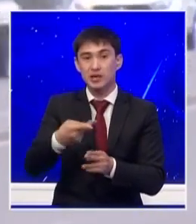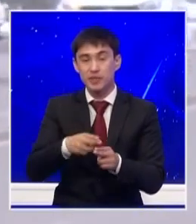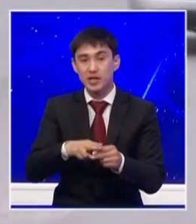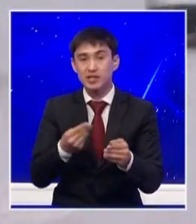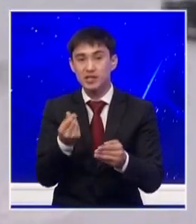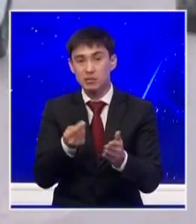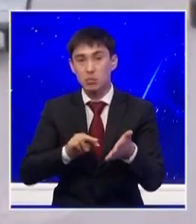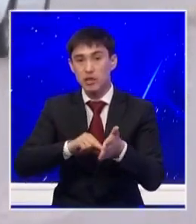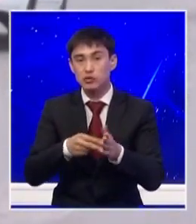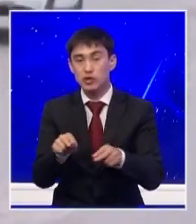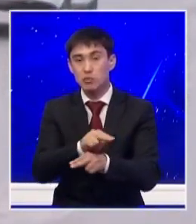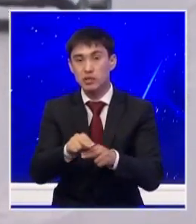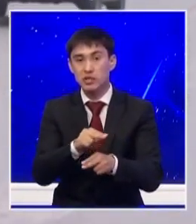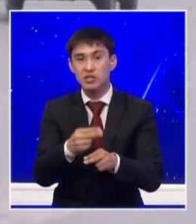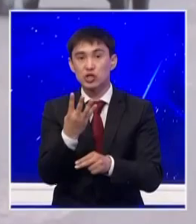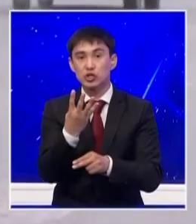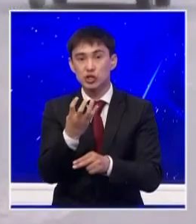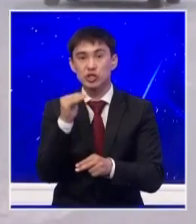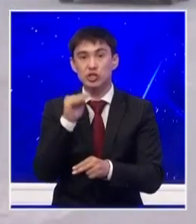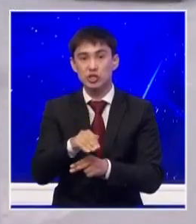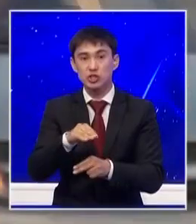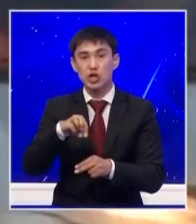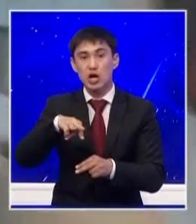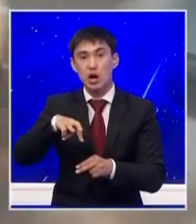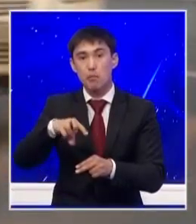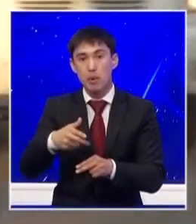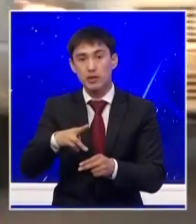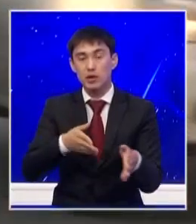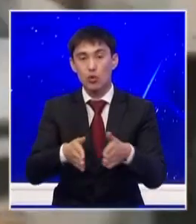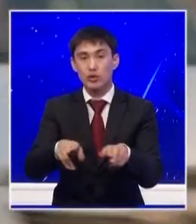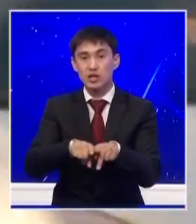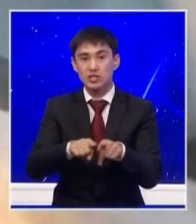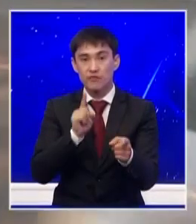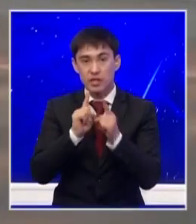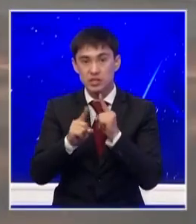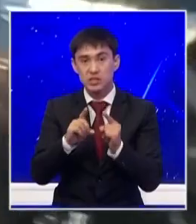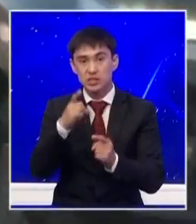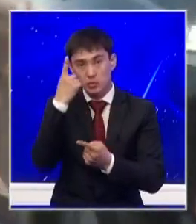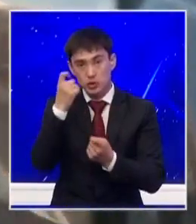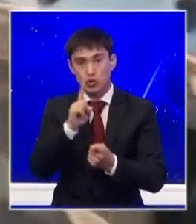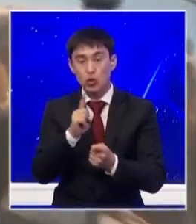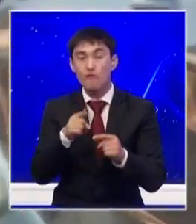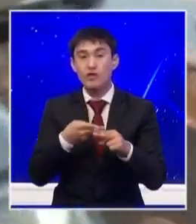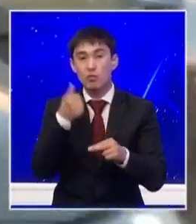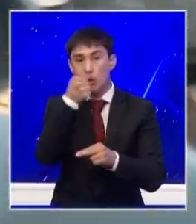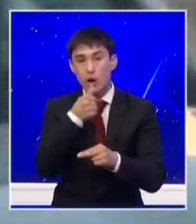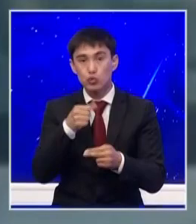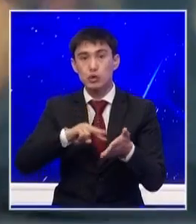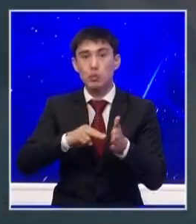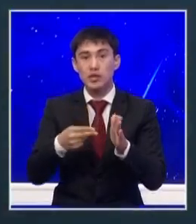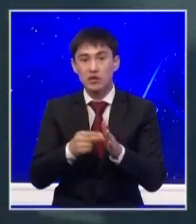эти средства планируется отремонтировать около 4000 км дорог также в ходе брифинга спике сообщил что в текущем году